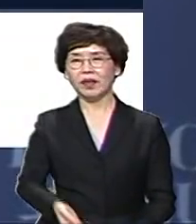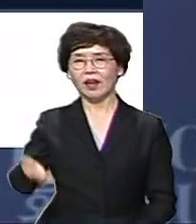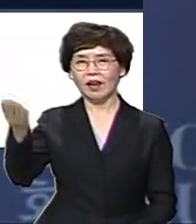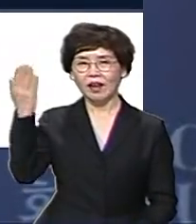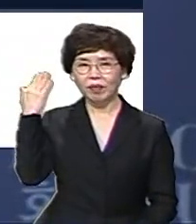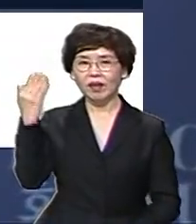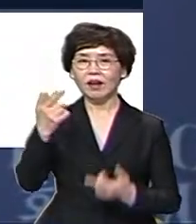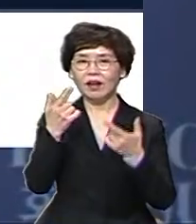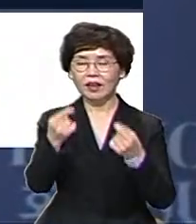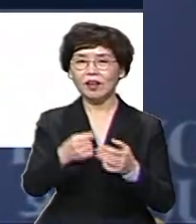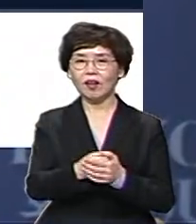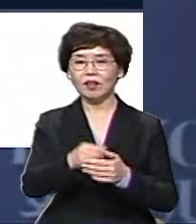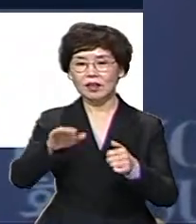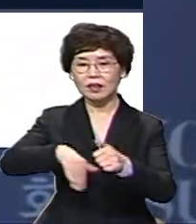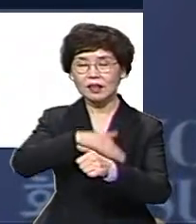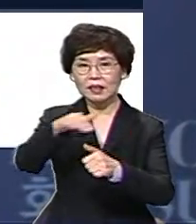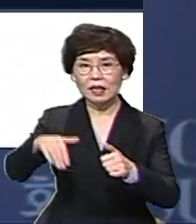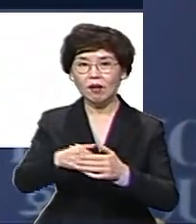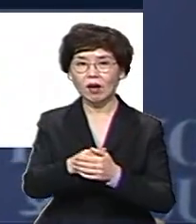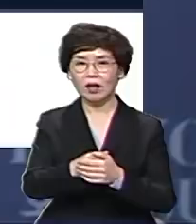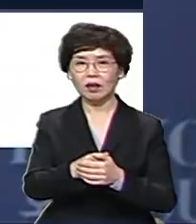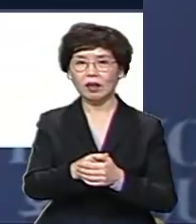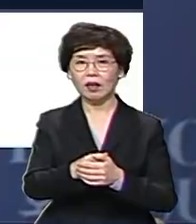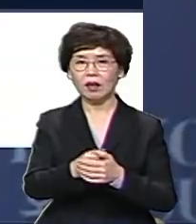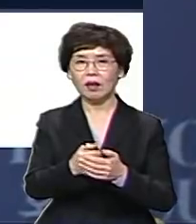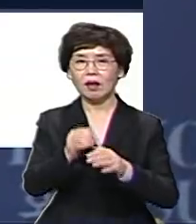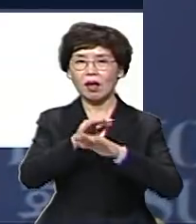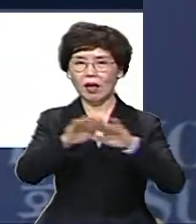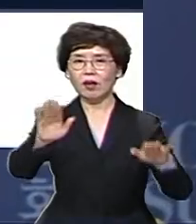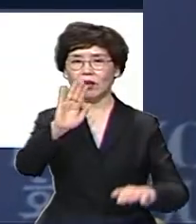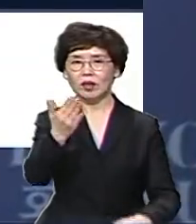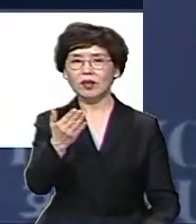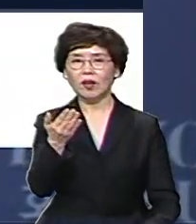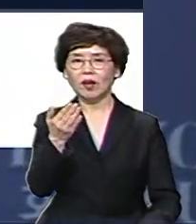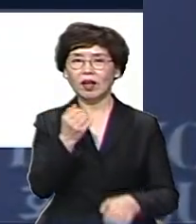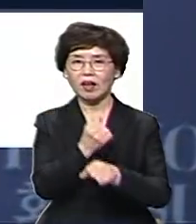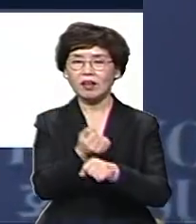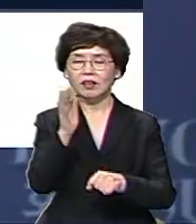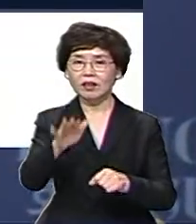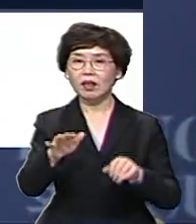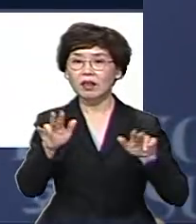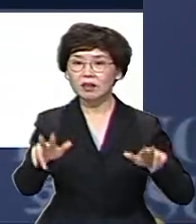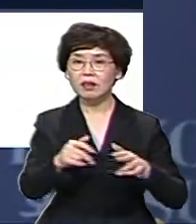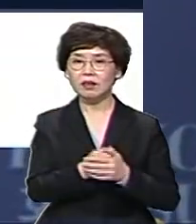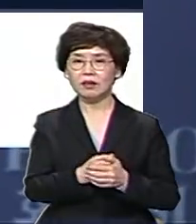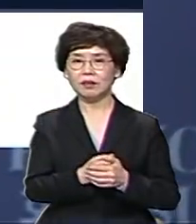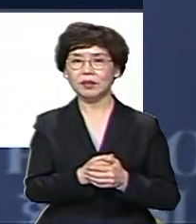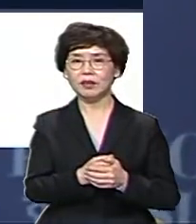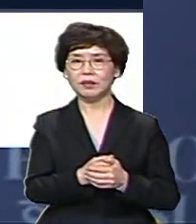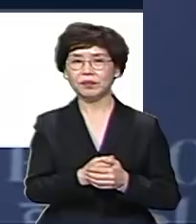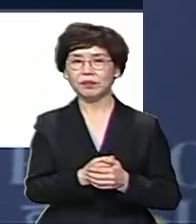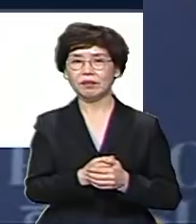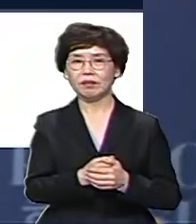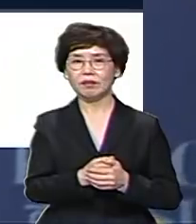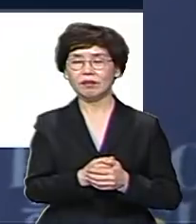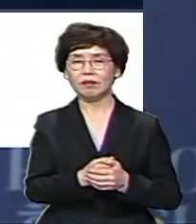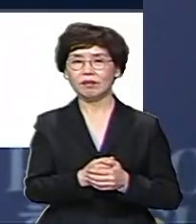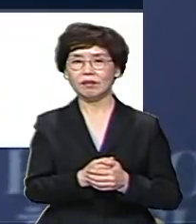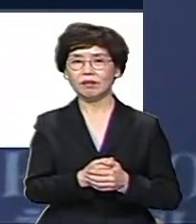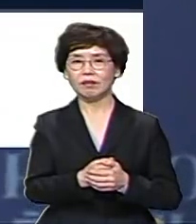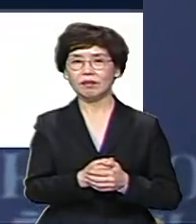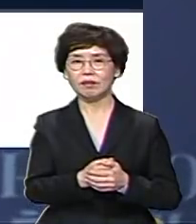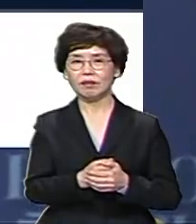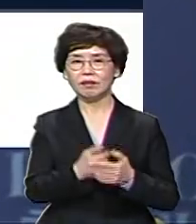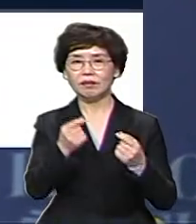앞으로 북한에 대해서는 아주 좋은 관계를 가지고 또 계속 얘기를 할 것입니다. Very inappropriate, but I'm not blaming the